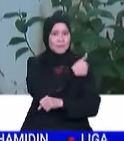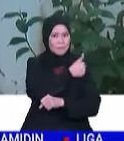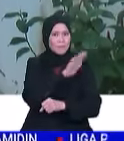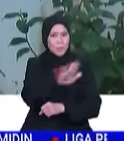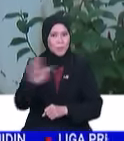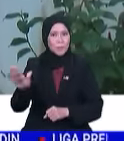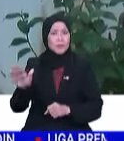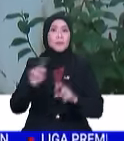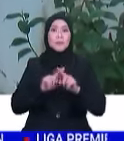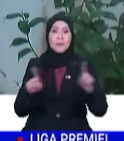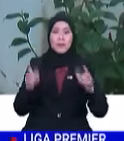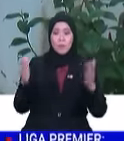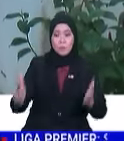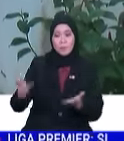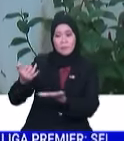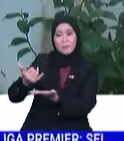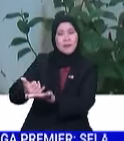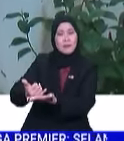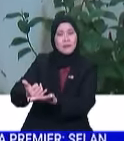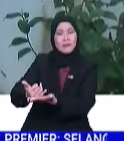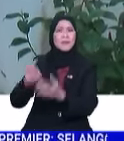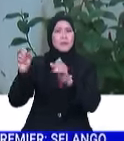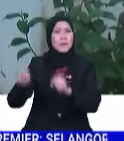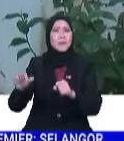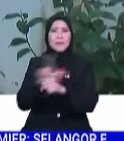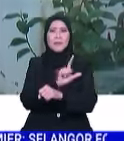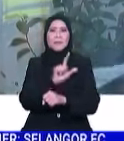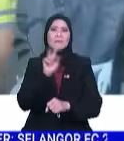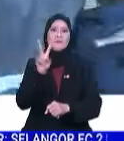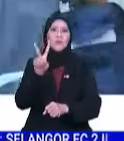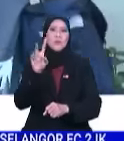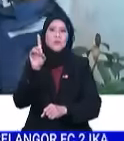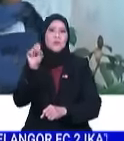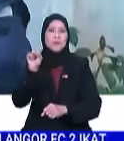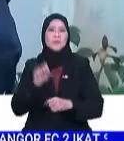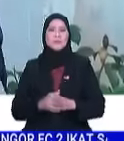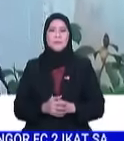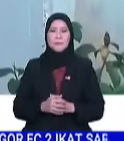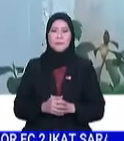anda, sedangkan mereka yang terlantar juga sudah melengkapkan dos mereka.